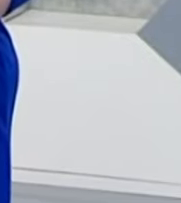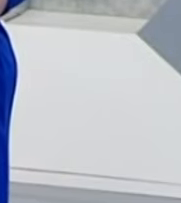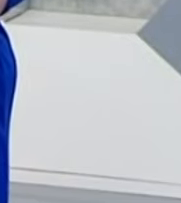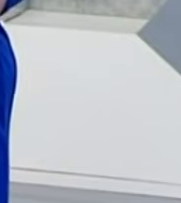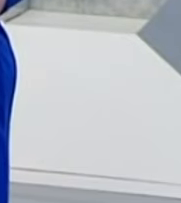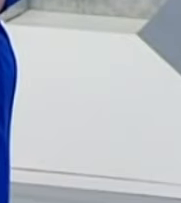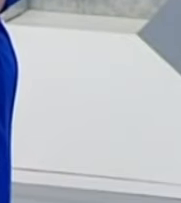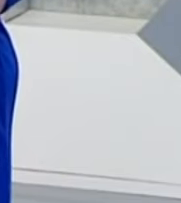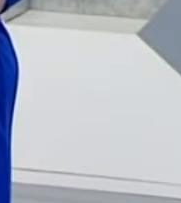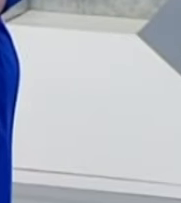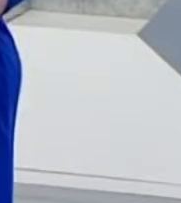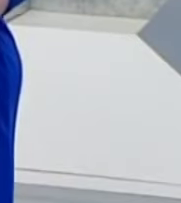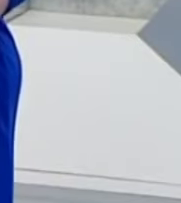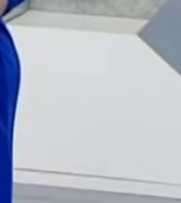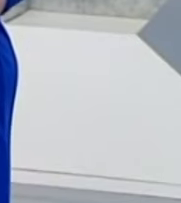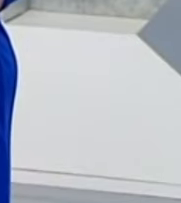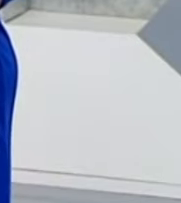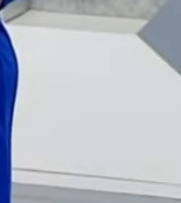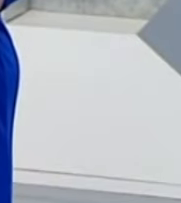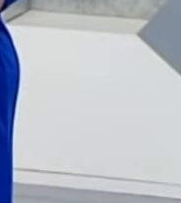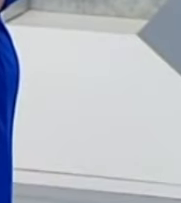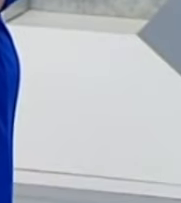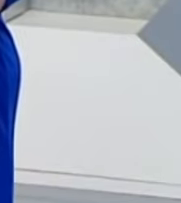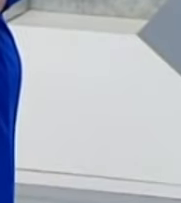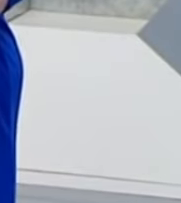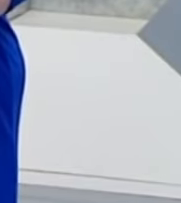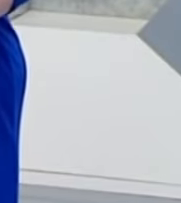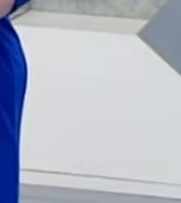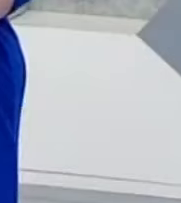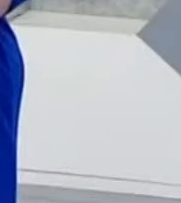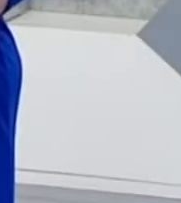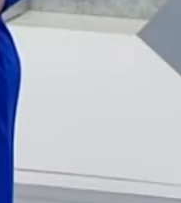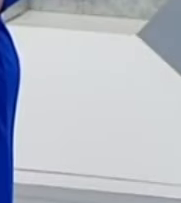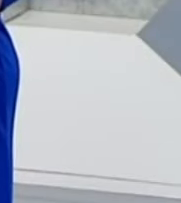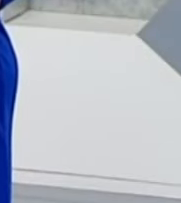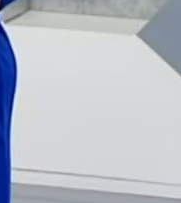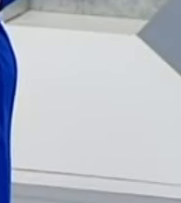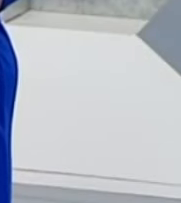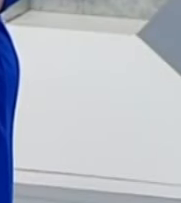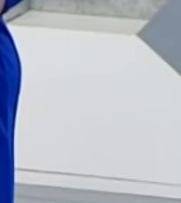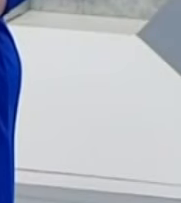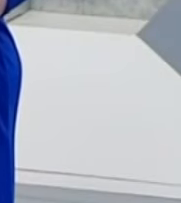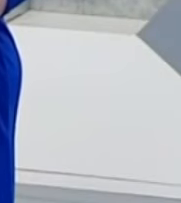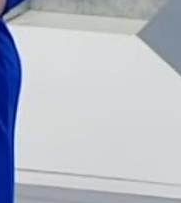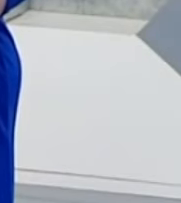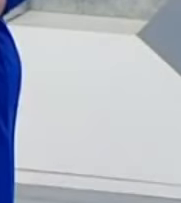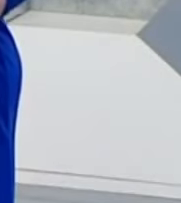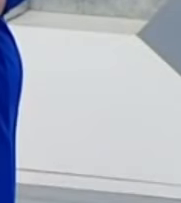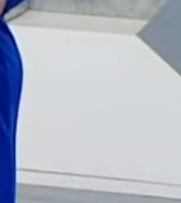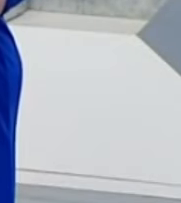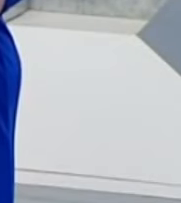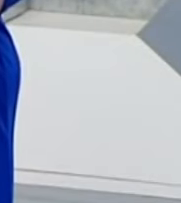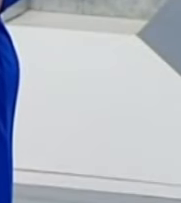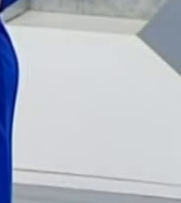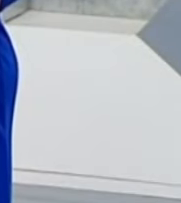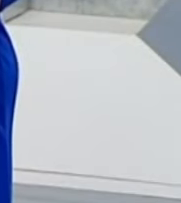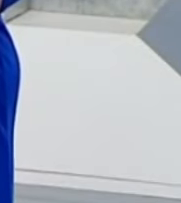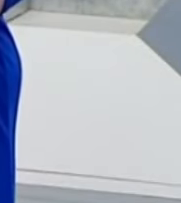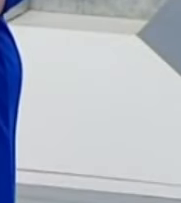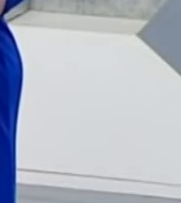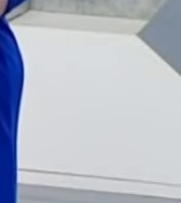Kapuso, para sa mga maiinit na balita, mag-subscribe sa GMA Integrated News sa YouTube. Sa mga kapuso naman abroad, subaybayan nyo kami sa